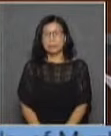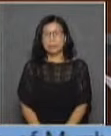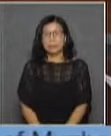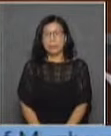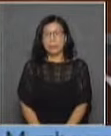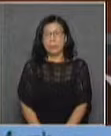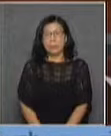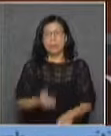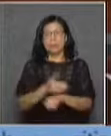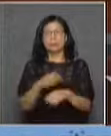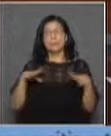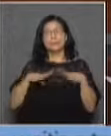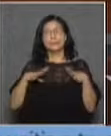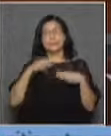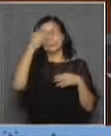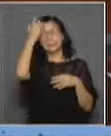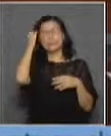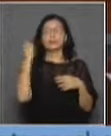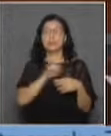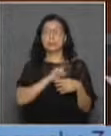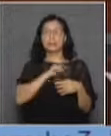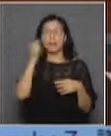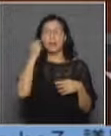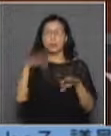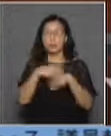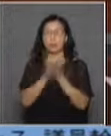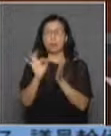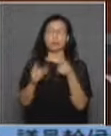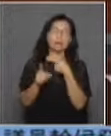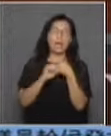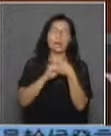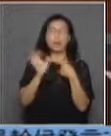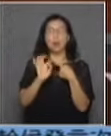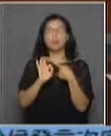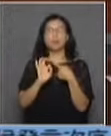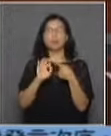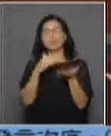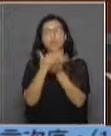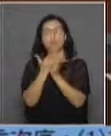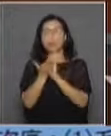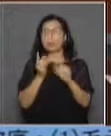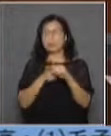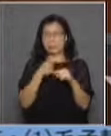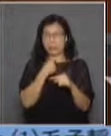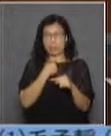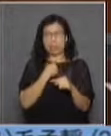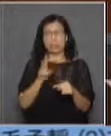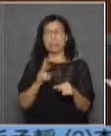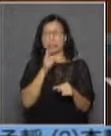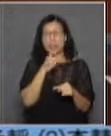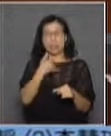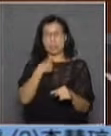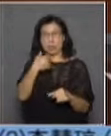即係過於安樂啊，即係認為呢佢根本完全冇危機意識，亦都冇任何嘢呢係需要呢一個嘅去